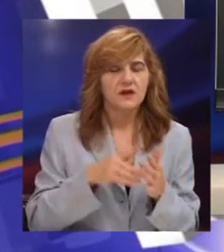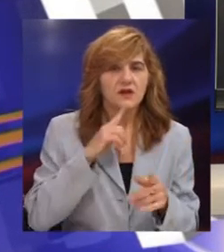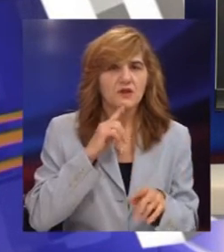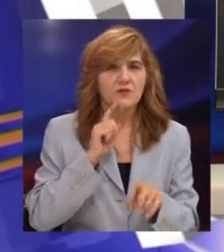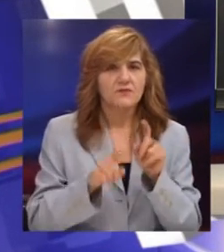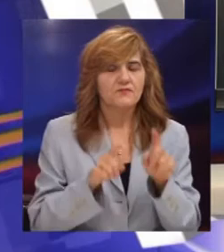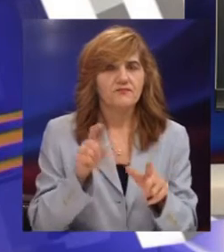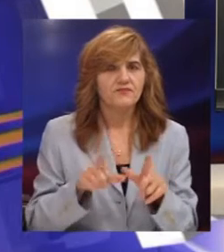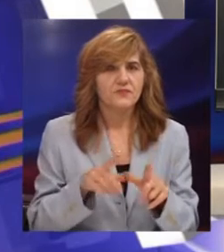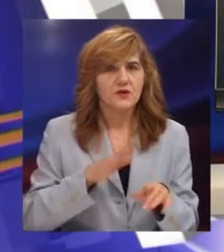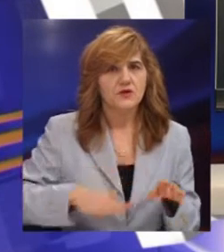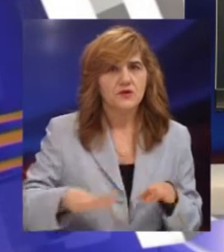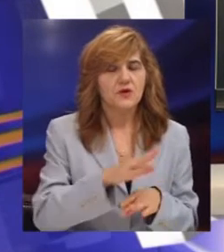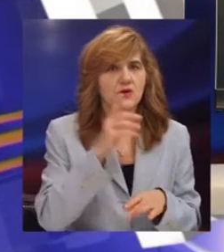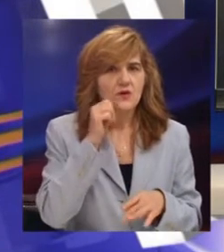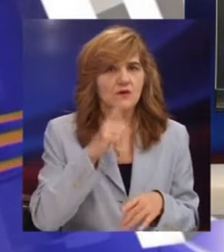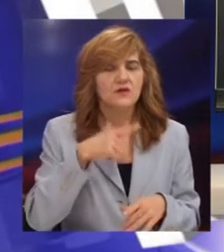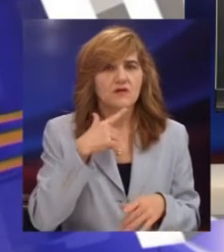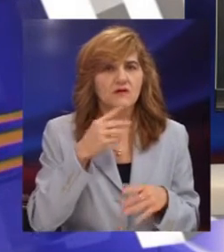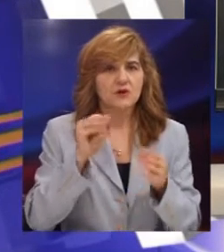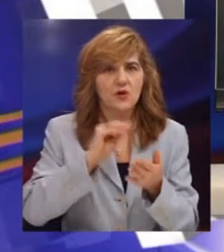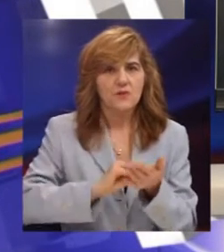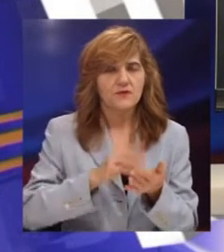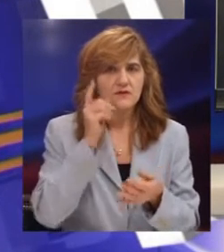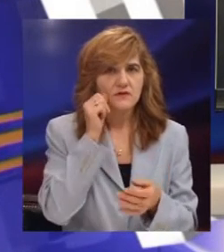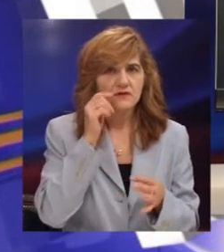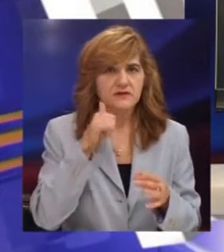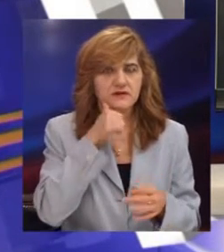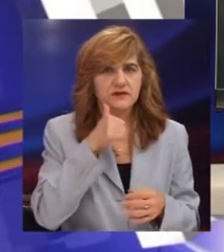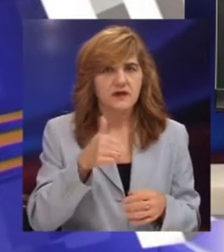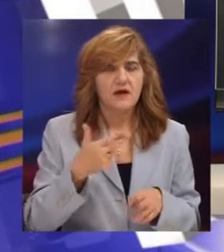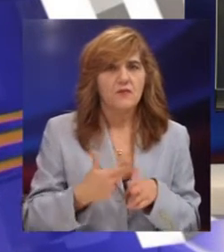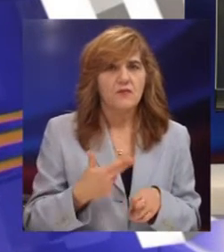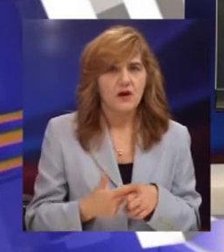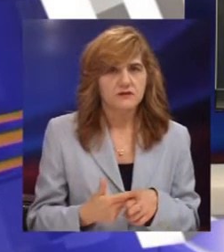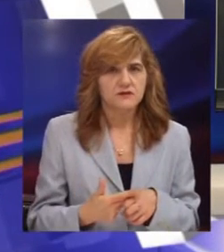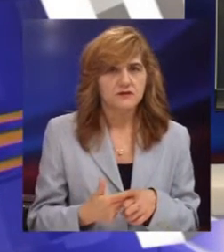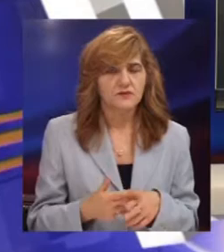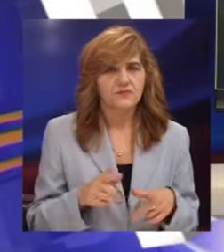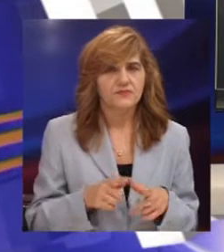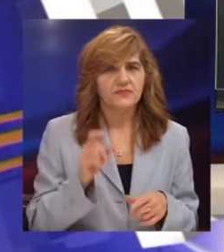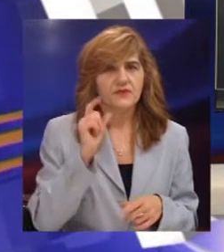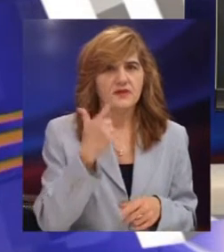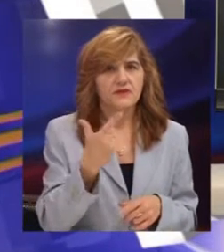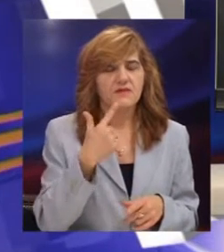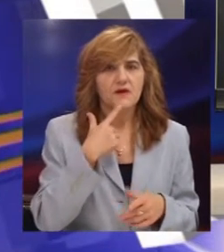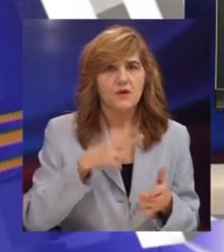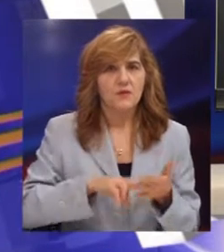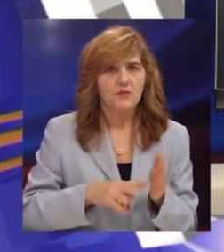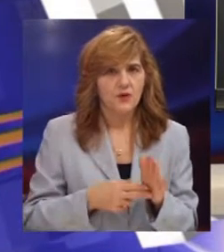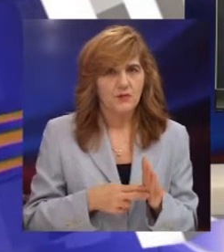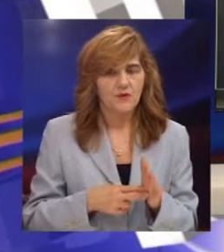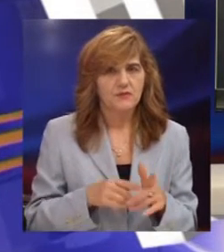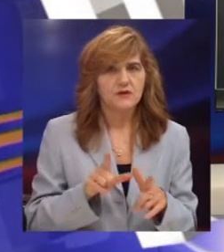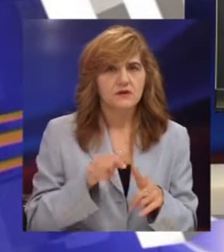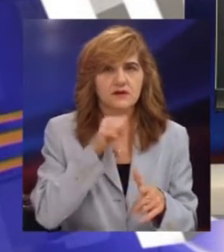od 6 do 8% stanovništva, rečeno je povodom obeležavanja Međunarodnog dana retke bolesti. 2 najznačajnija problema